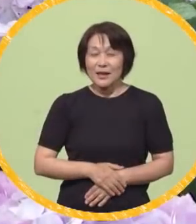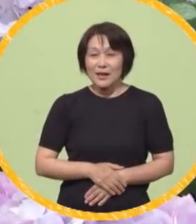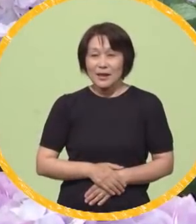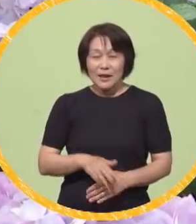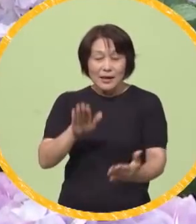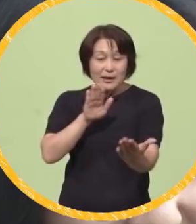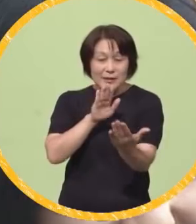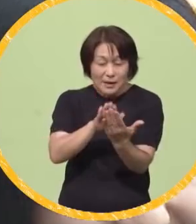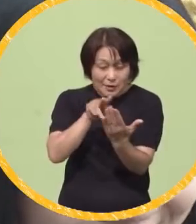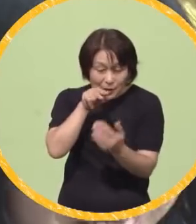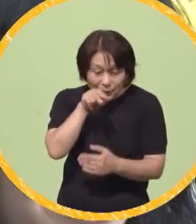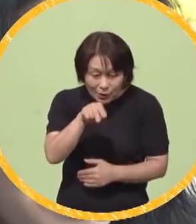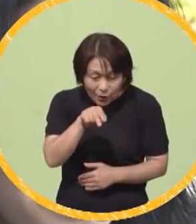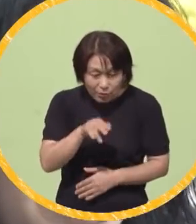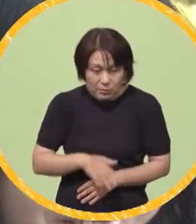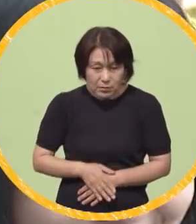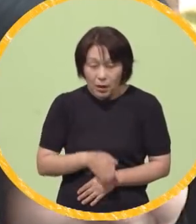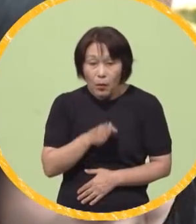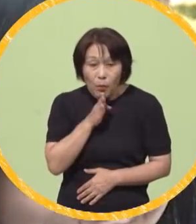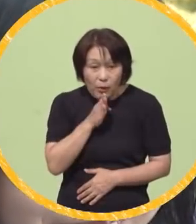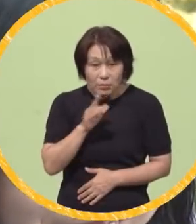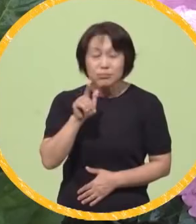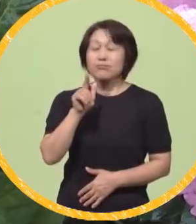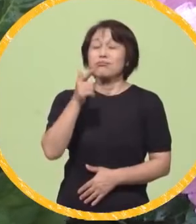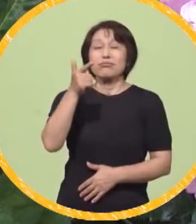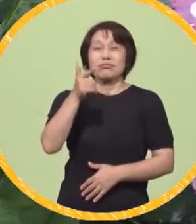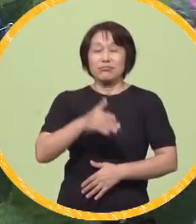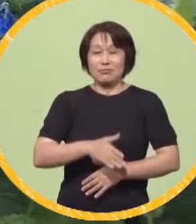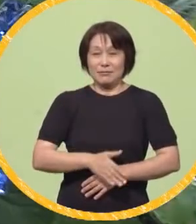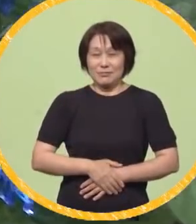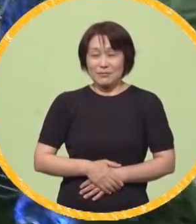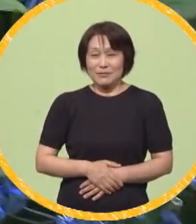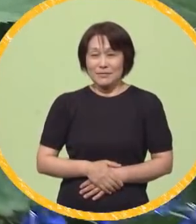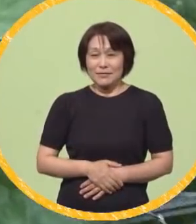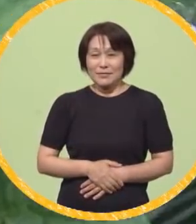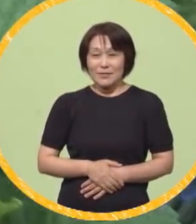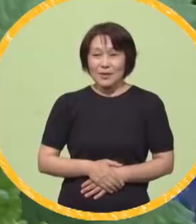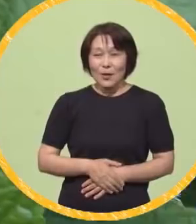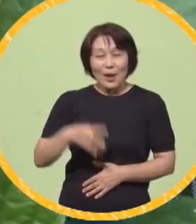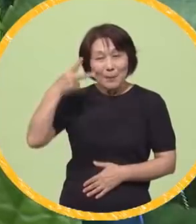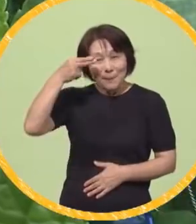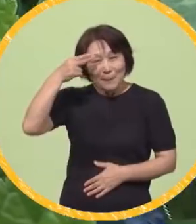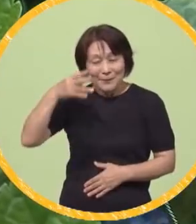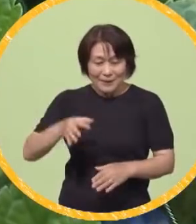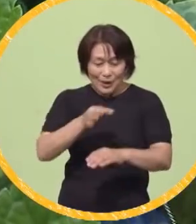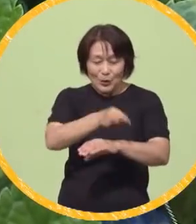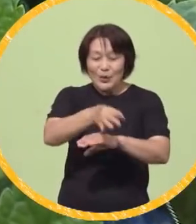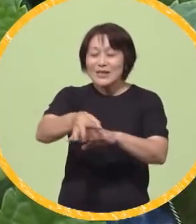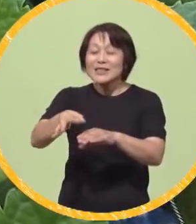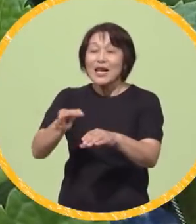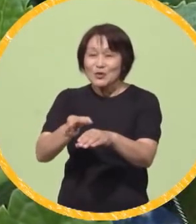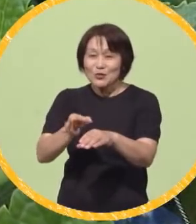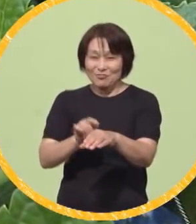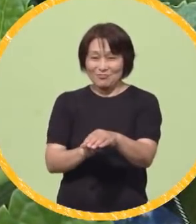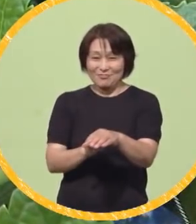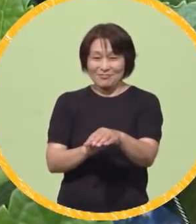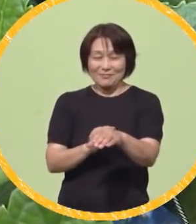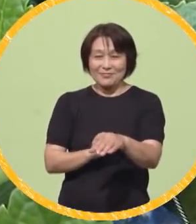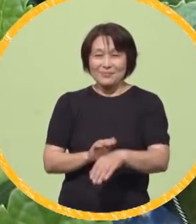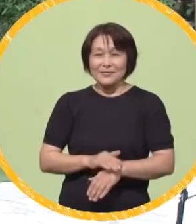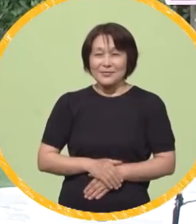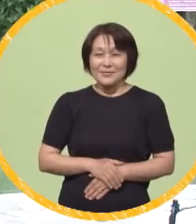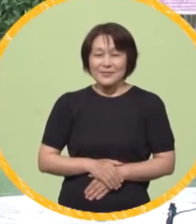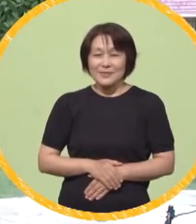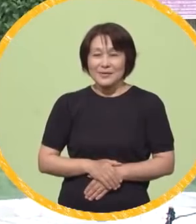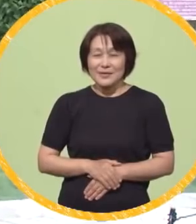と近くで見ると本物のアジサイかと思いきや、これはクリスタル。 そうです。オルテンシアと言いまして、